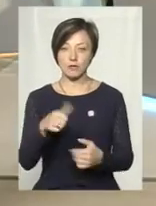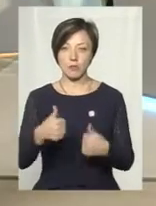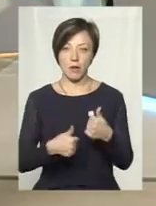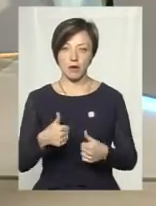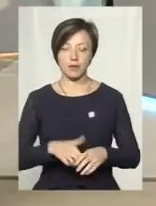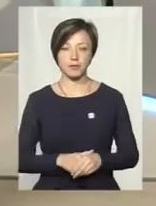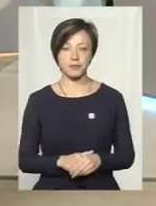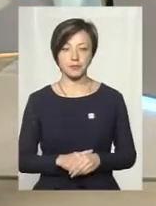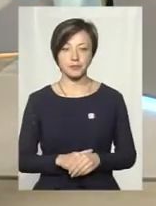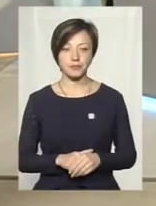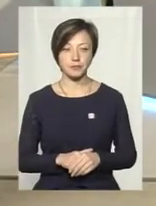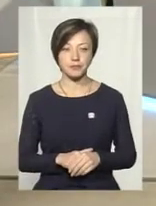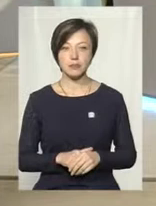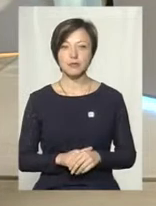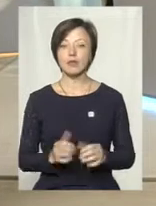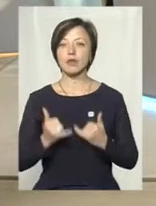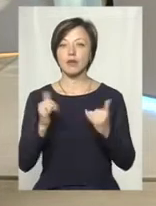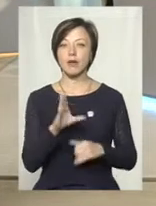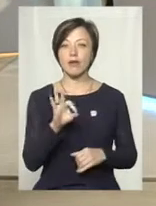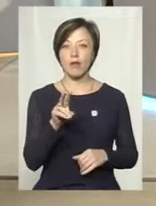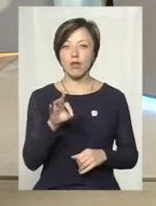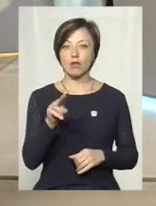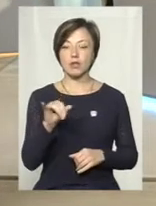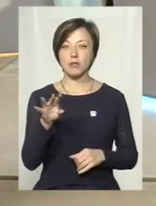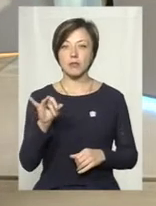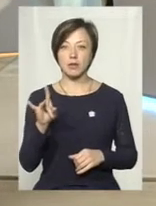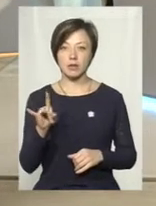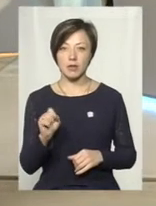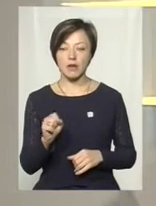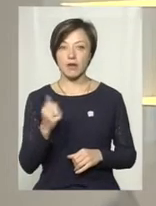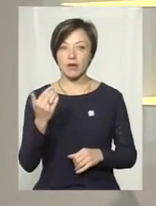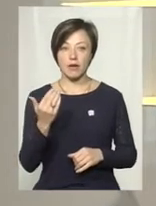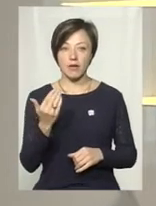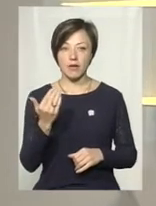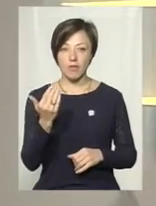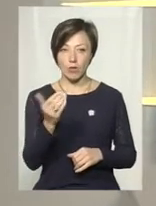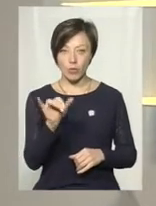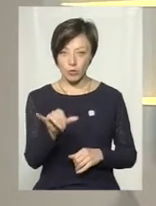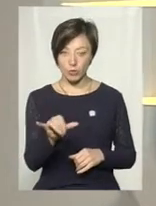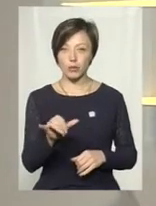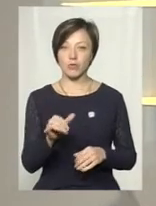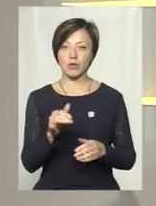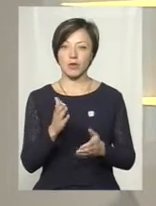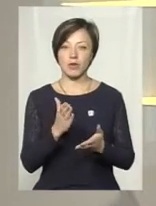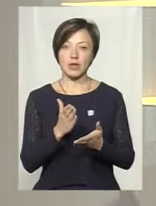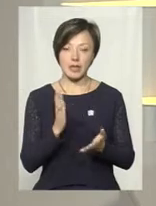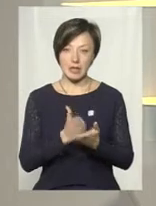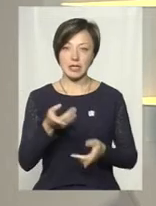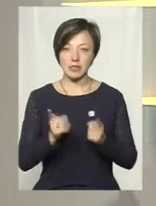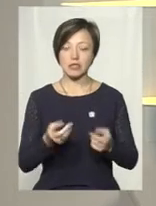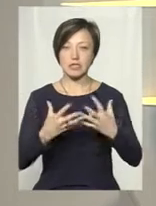змаганнях. Пане Володимире, в одних бійців є сім'я. Сім'я всіляко